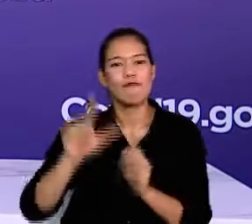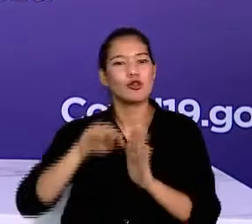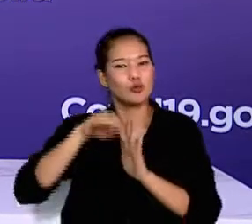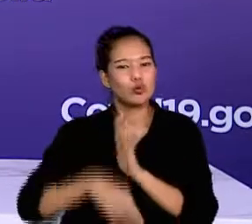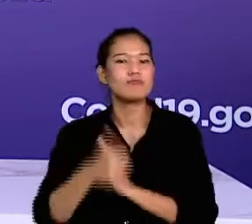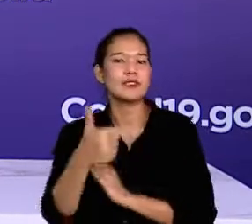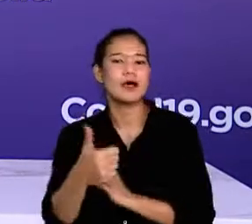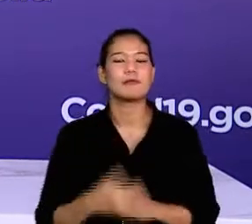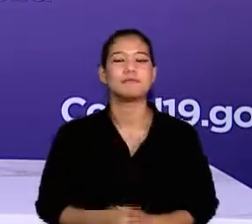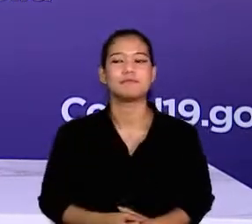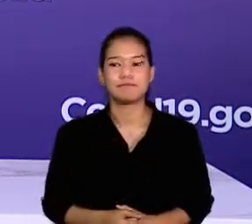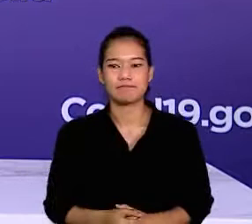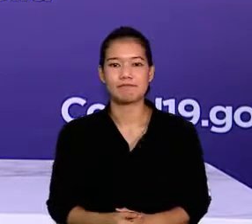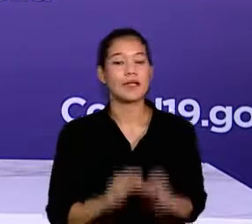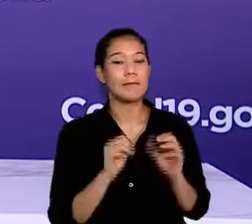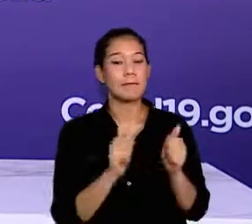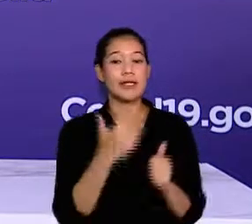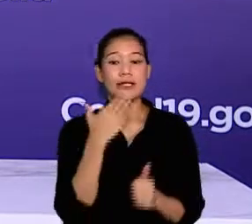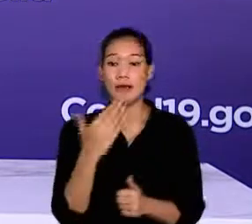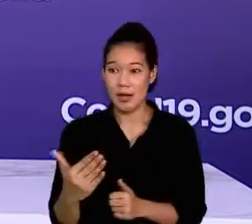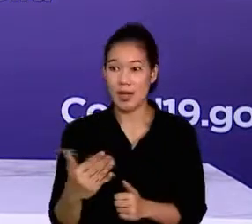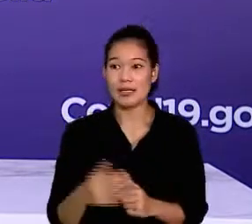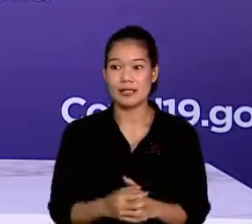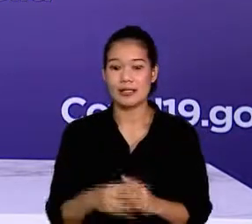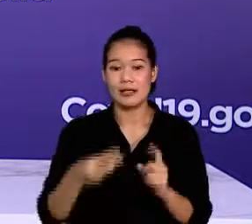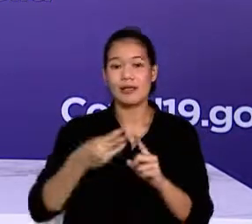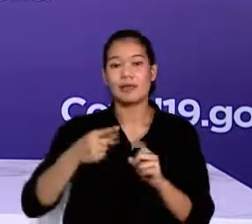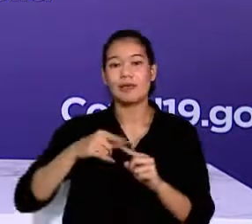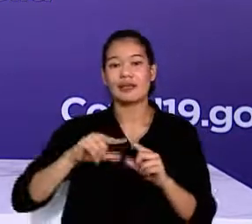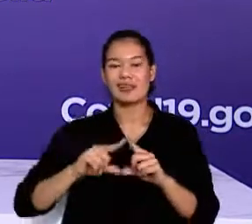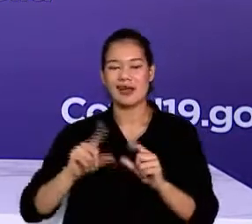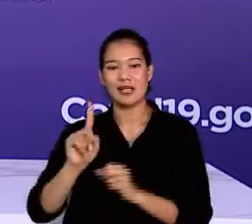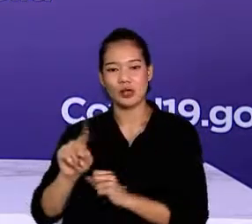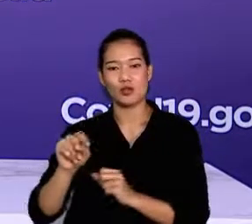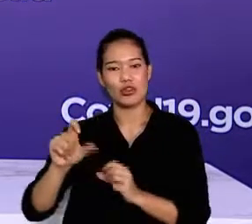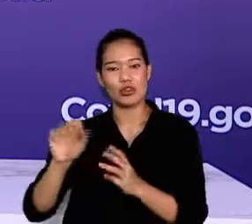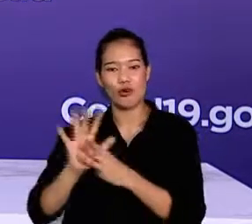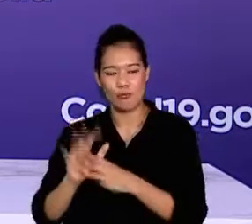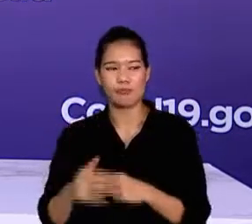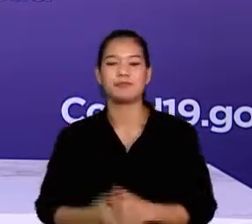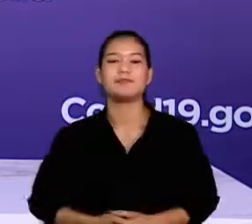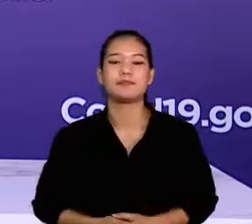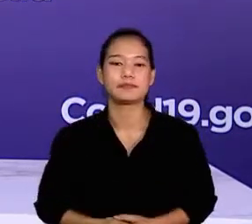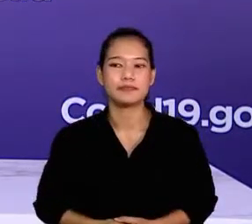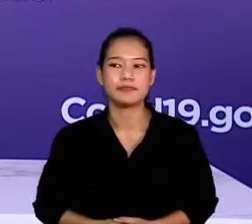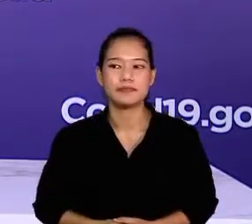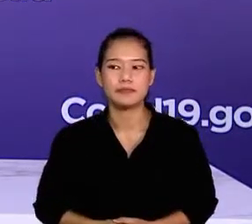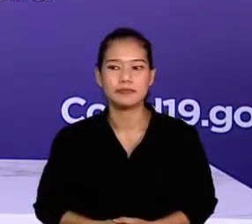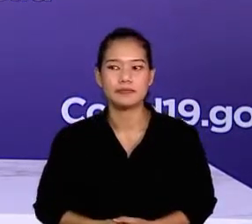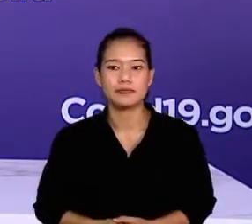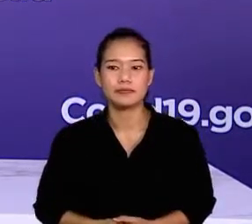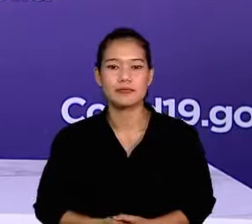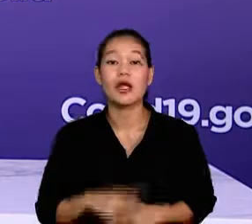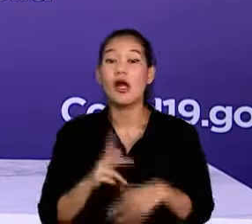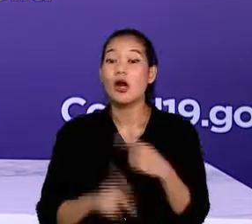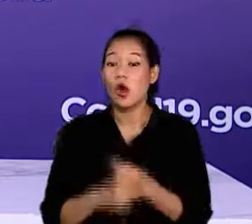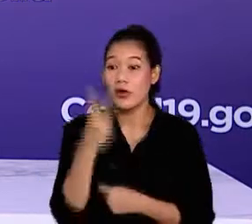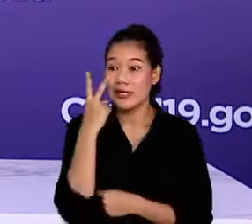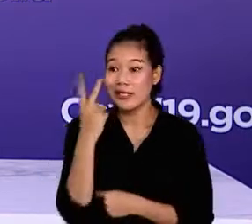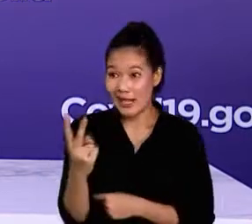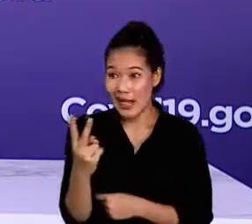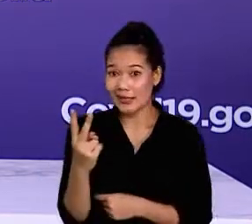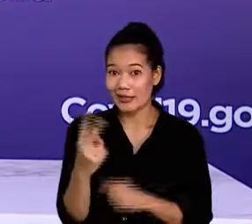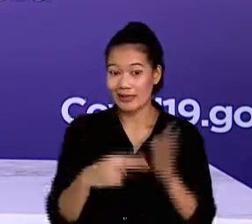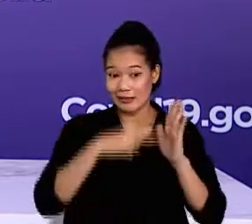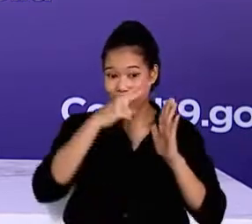level Hai Baik terima kasih pada beritasatu.com dan kalau kita lihat